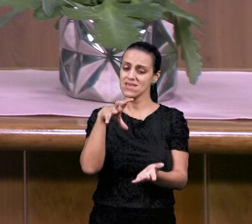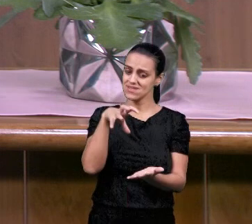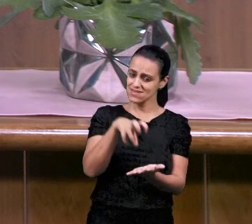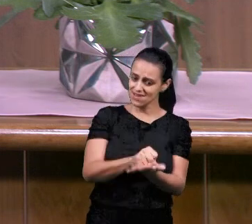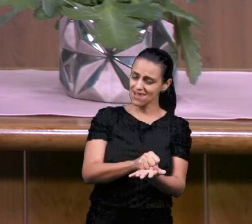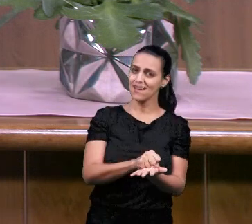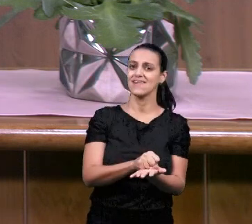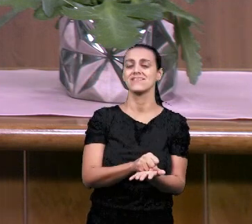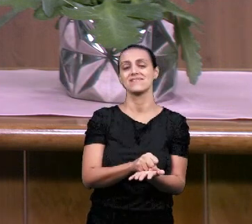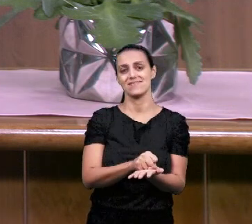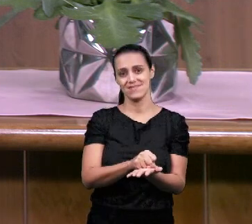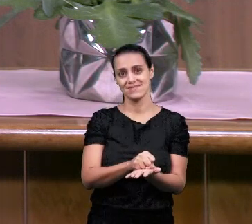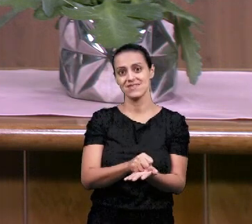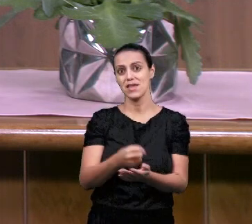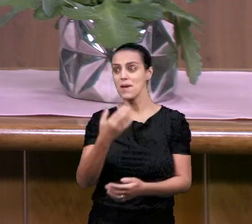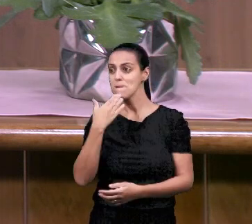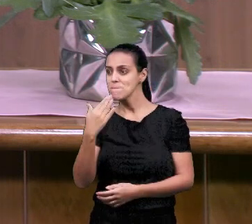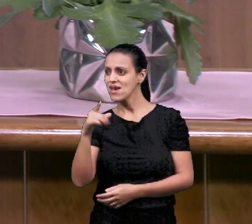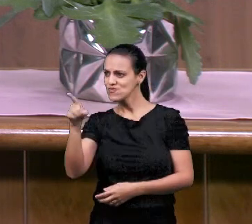lien.